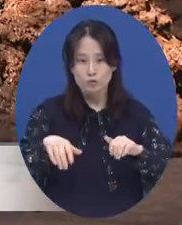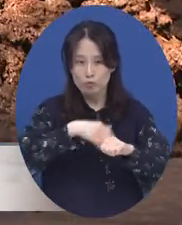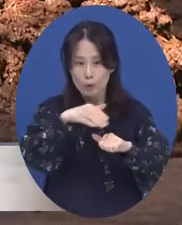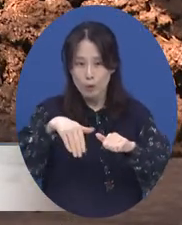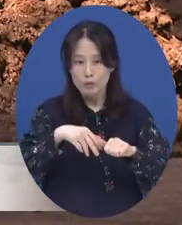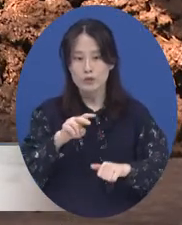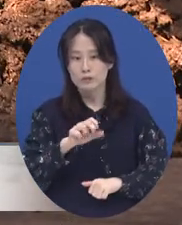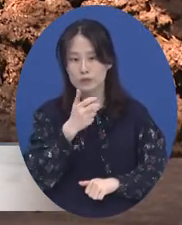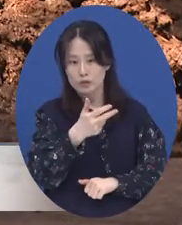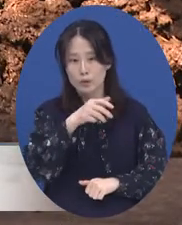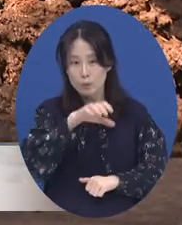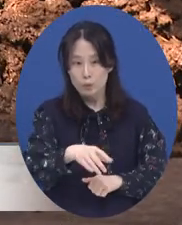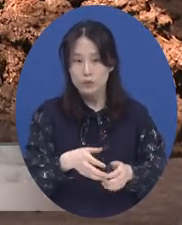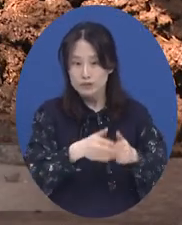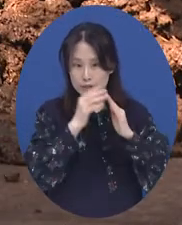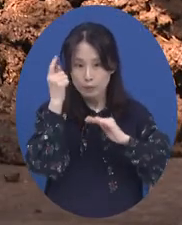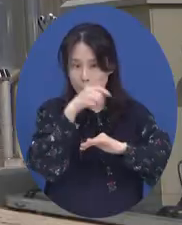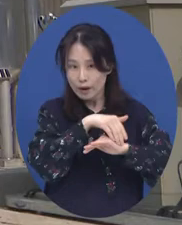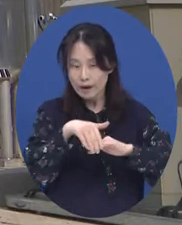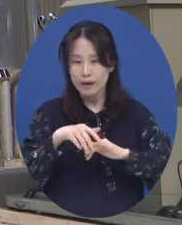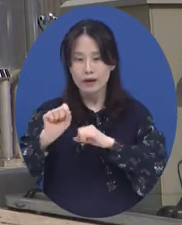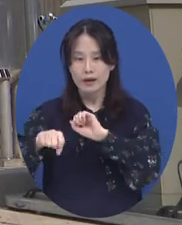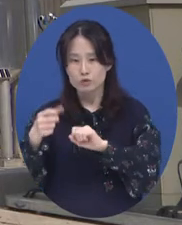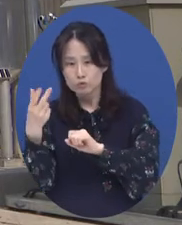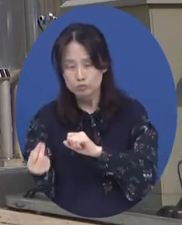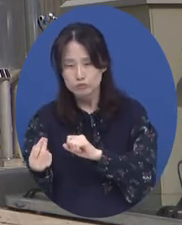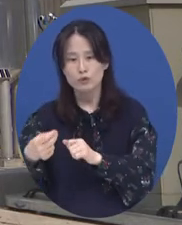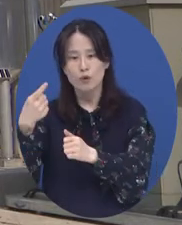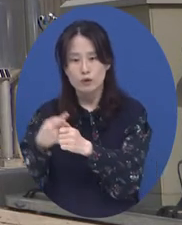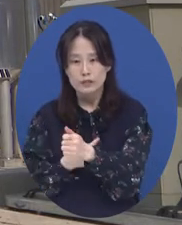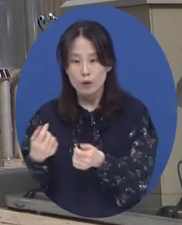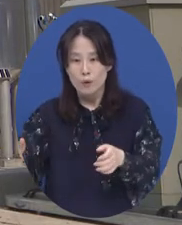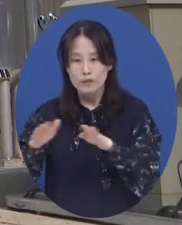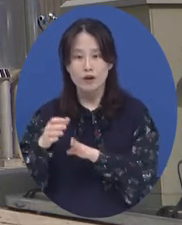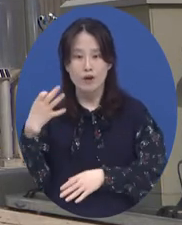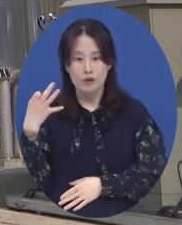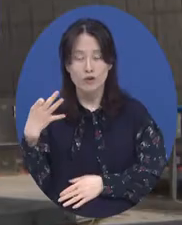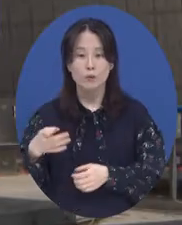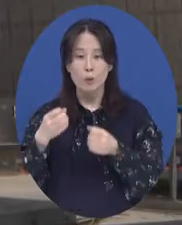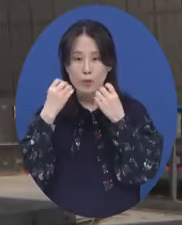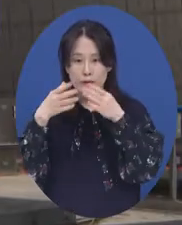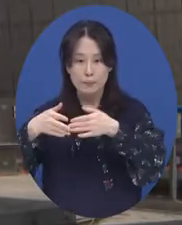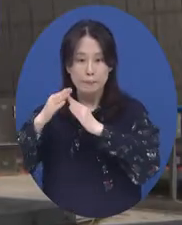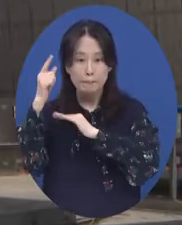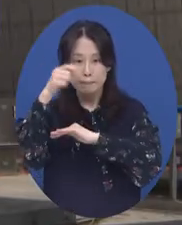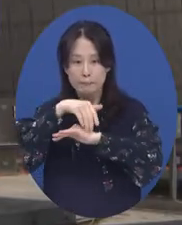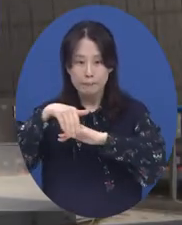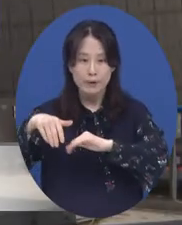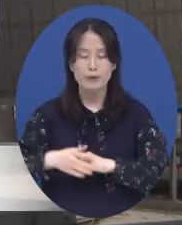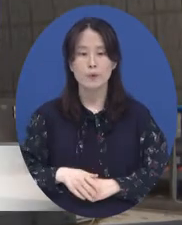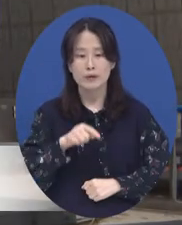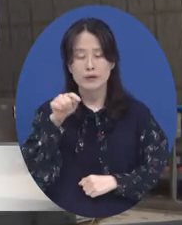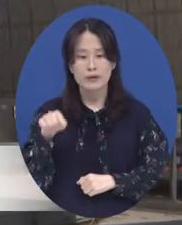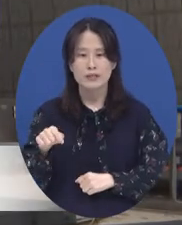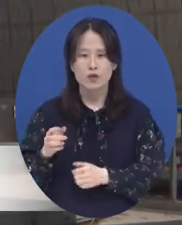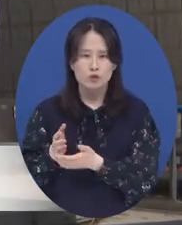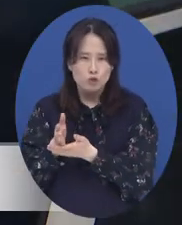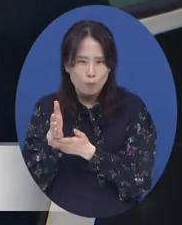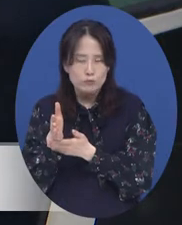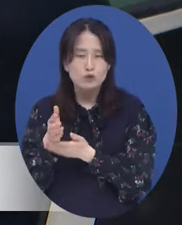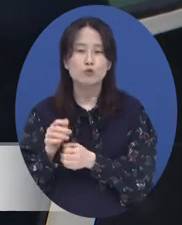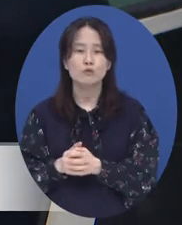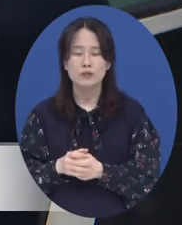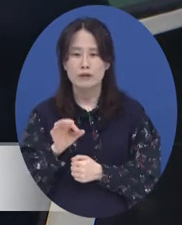마을형 퇴비자원화 시설 28곳을 세우고 가축분뇨 공동자원화 시설 14곳을 설치할 예정. 또한